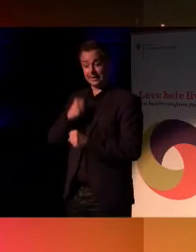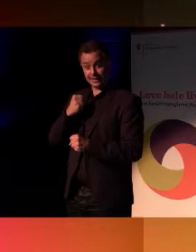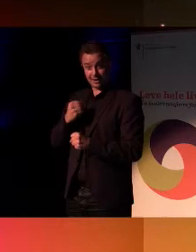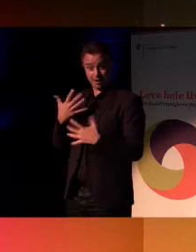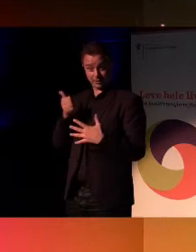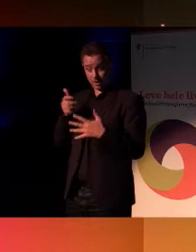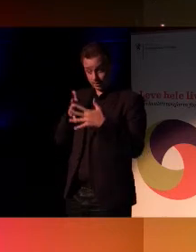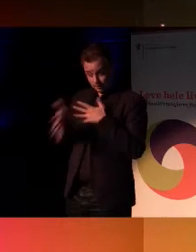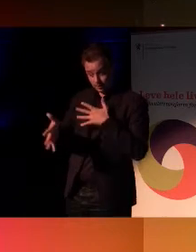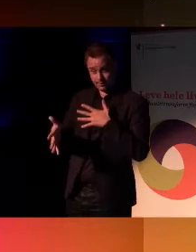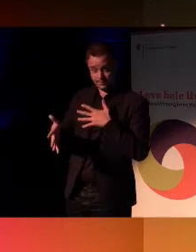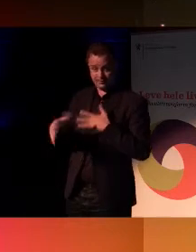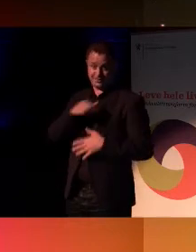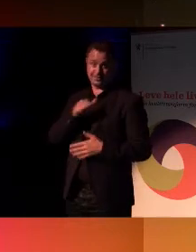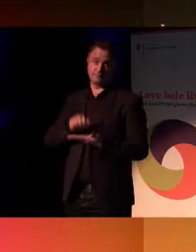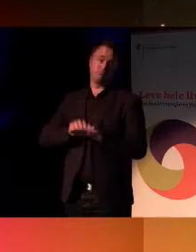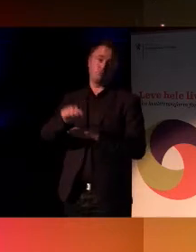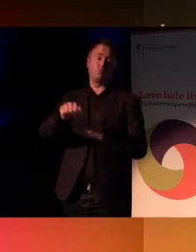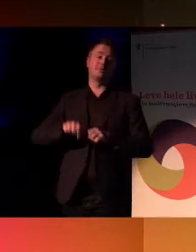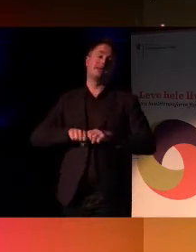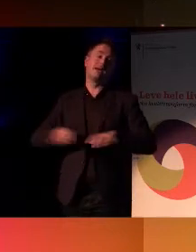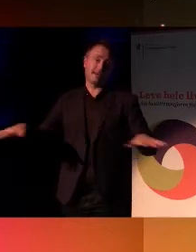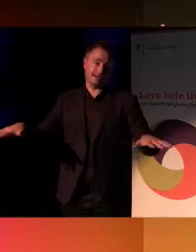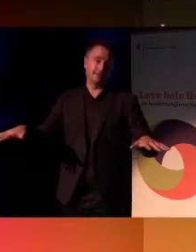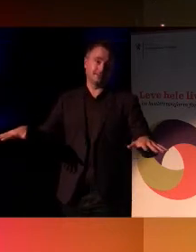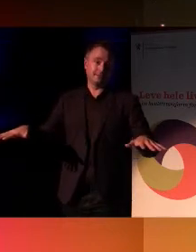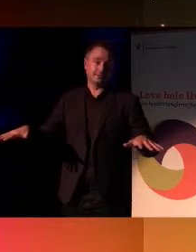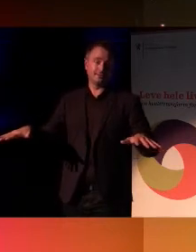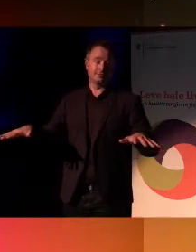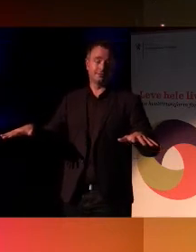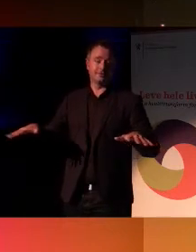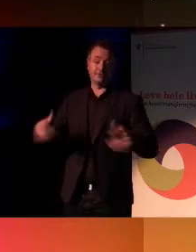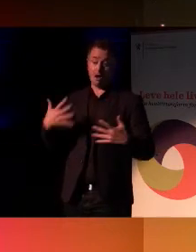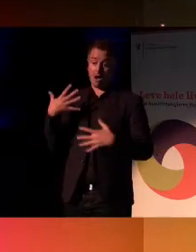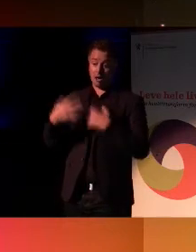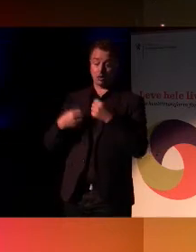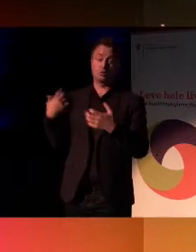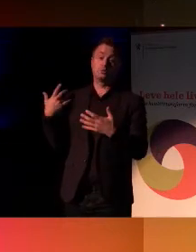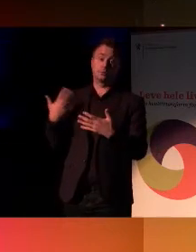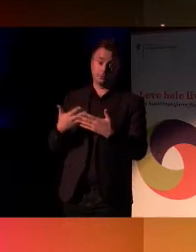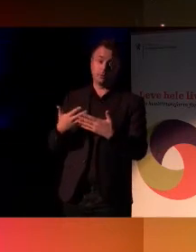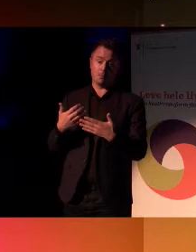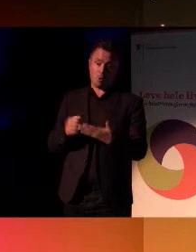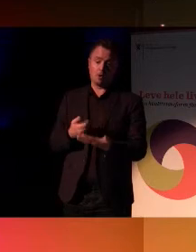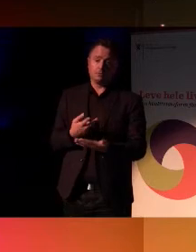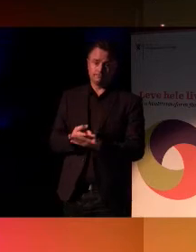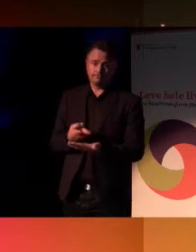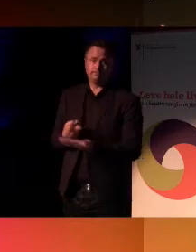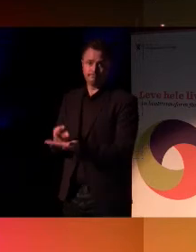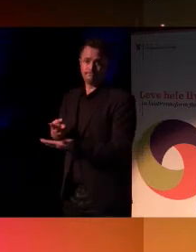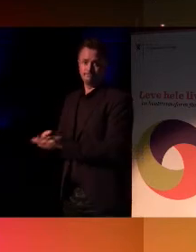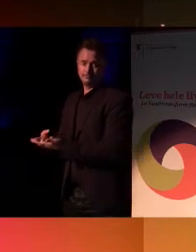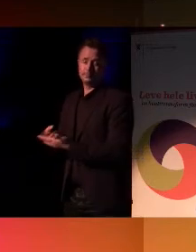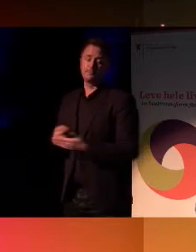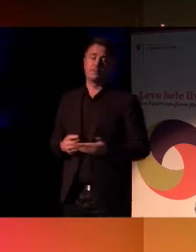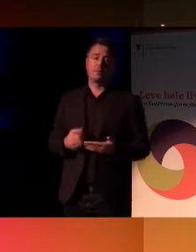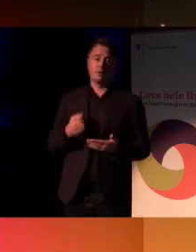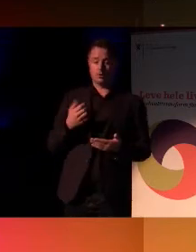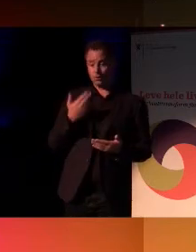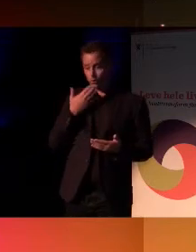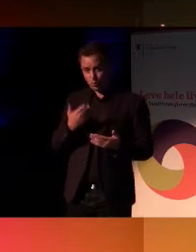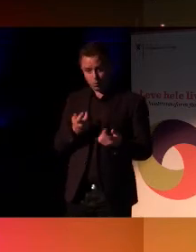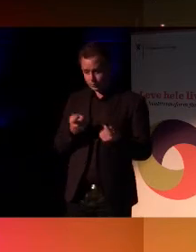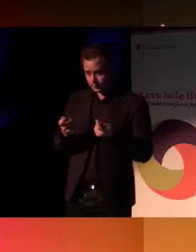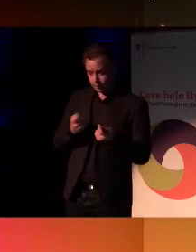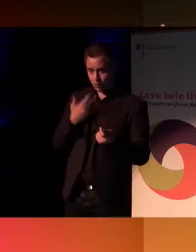det publisert blant annet, men også for å kunne si noe om hva du faktisk har gjort. Da må vi utvikle god diagnostisering, god